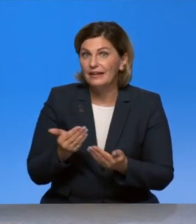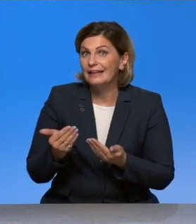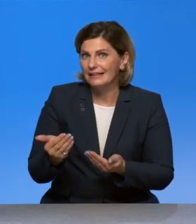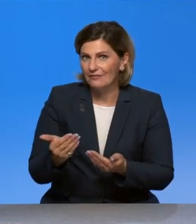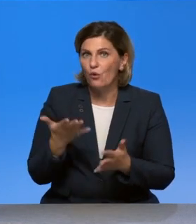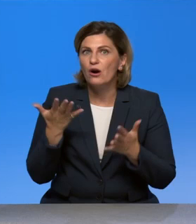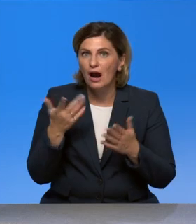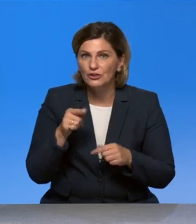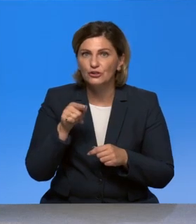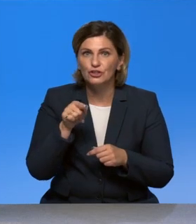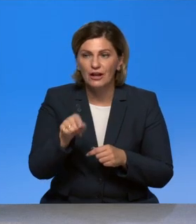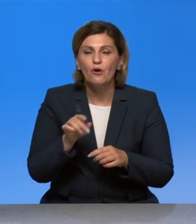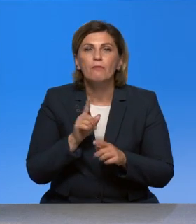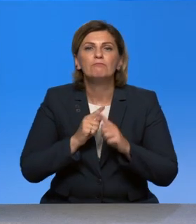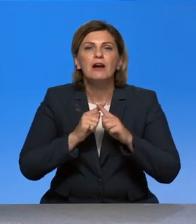отправляли как в последний